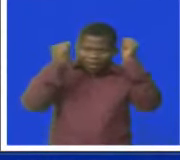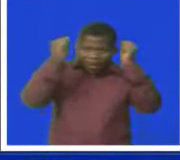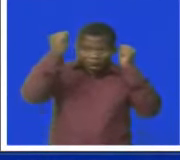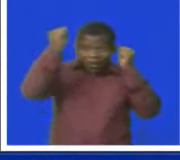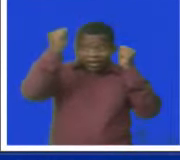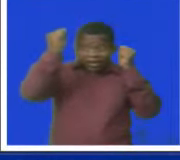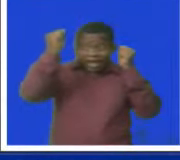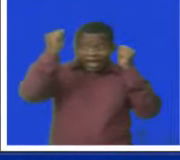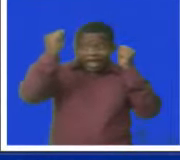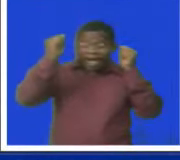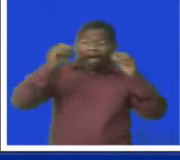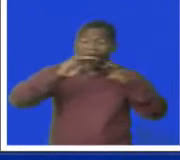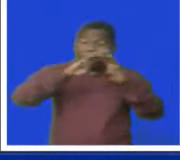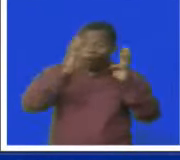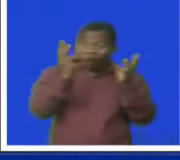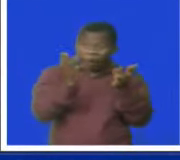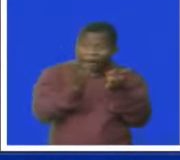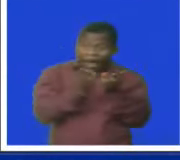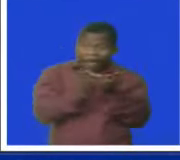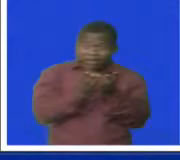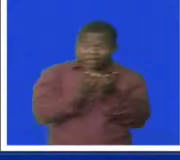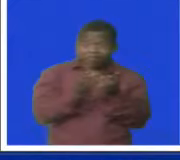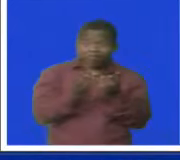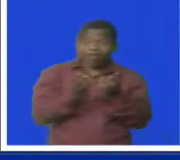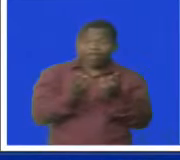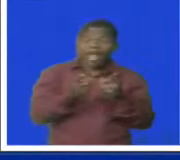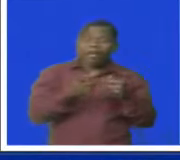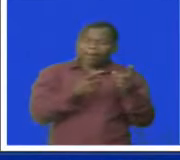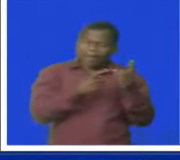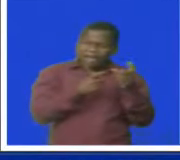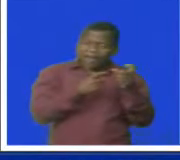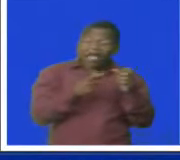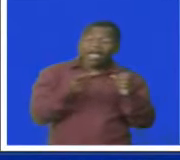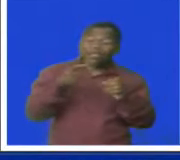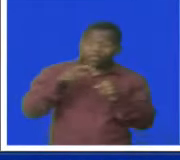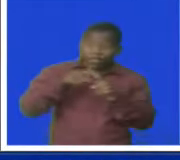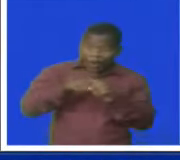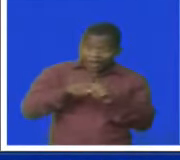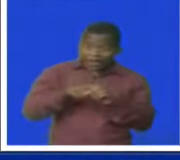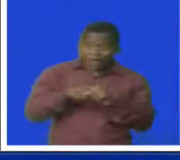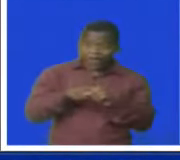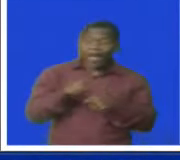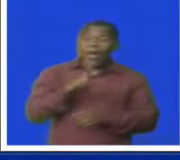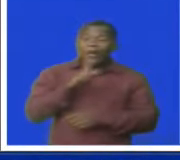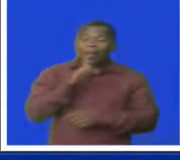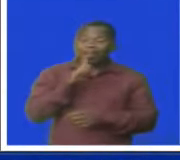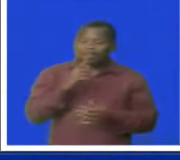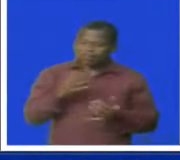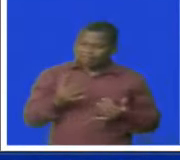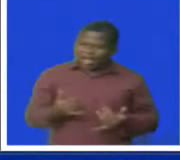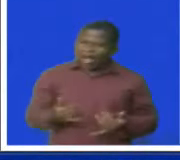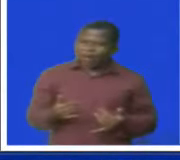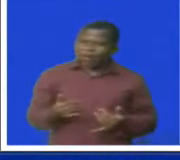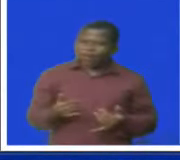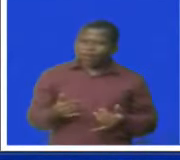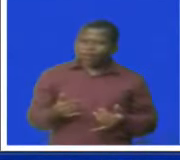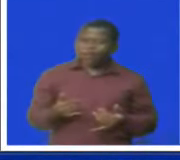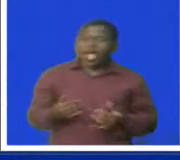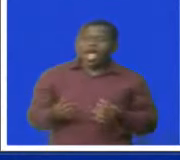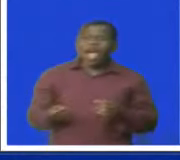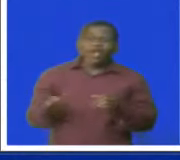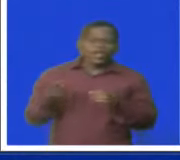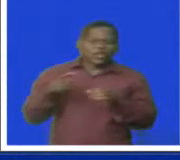live ukhungethe umhlaba wonke kepha ngoba yekunene ithi ngisho ukuthi impilo